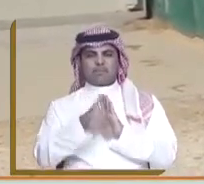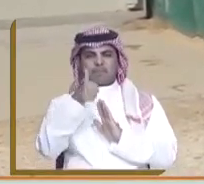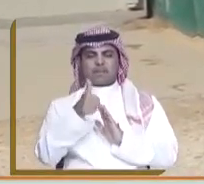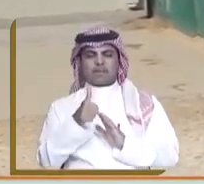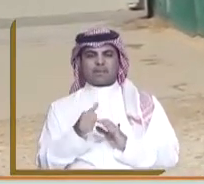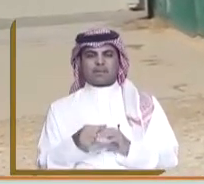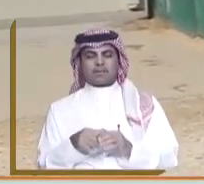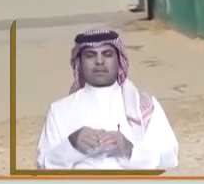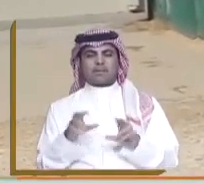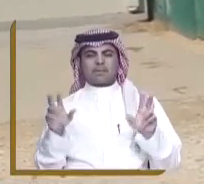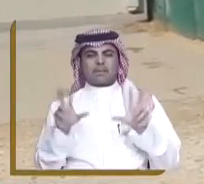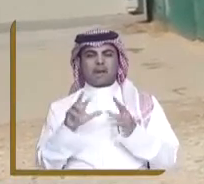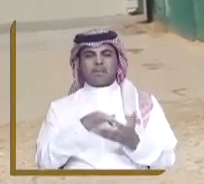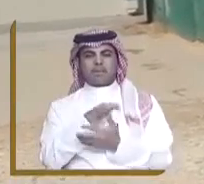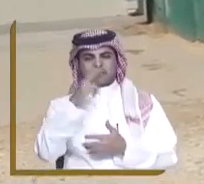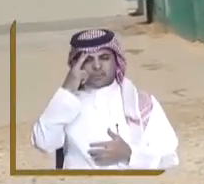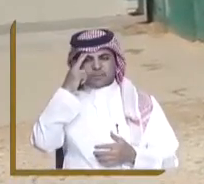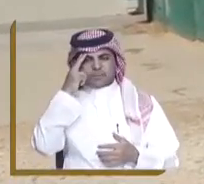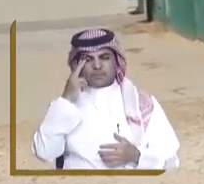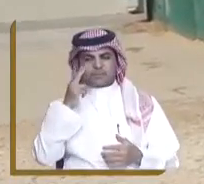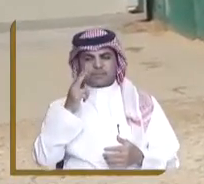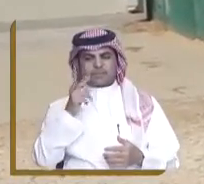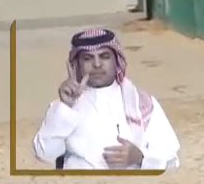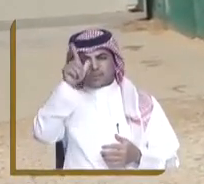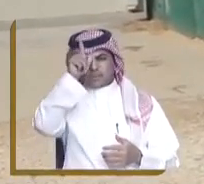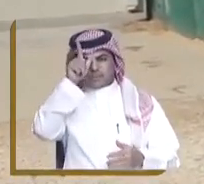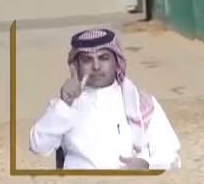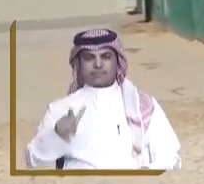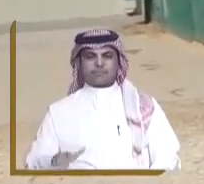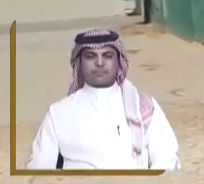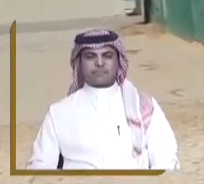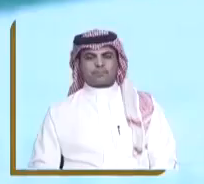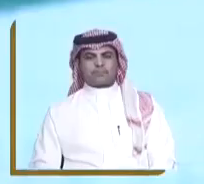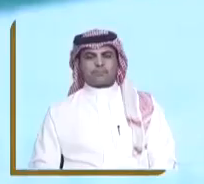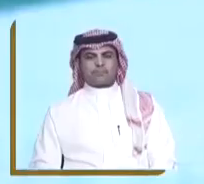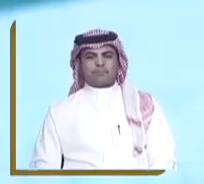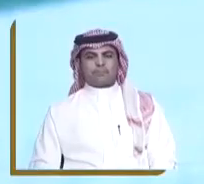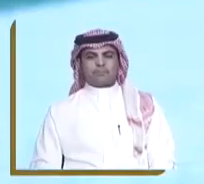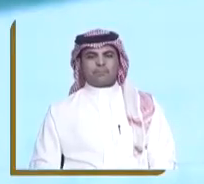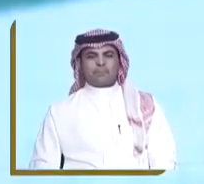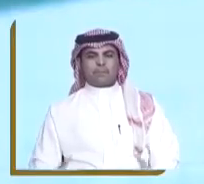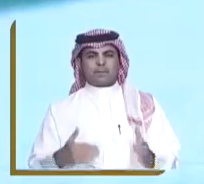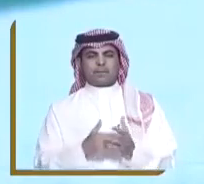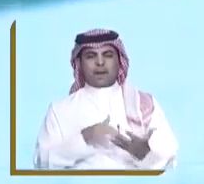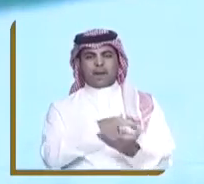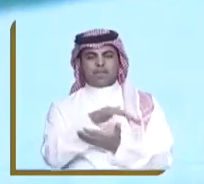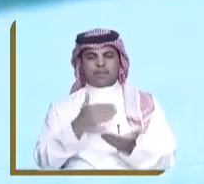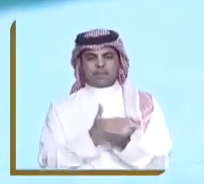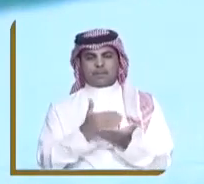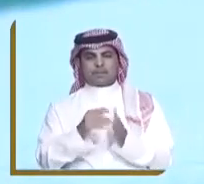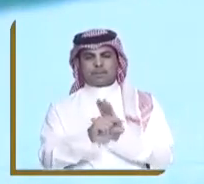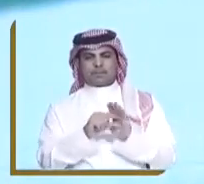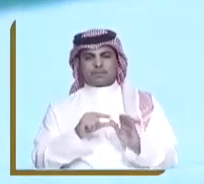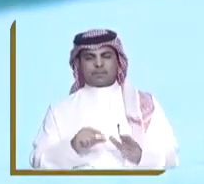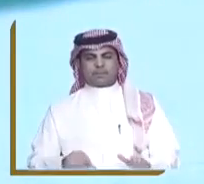في قناه الاخباريه عبد الله الخوالده مخيم الزعتر نشرتنا انتهى